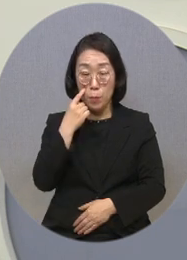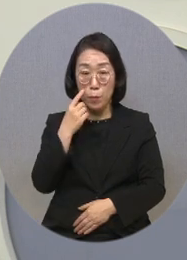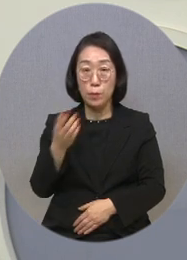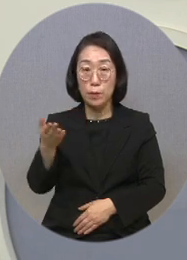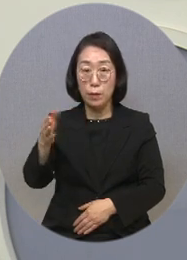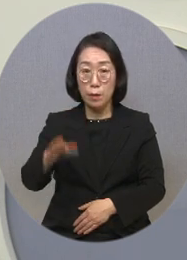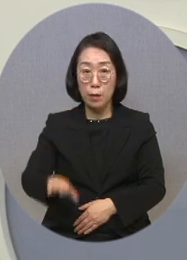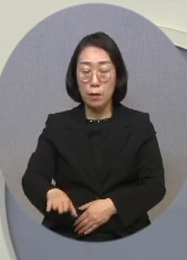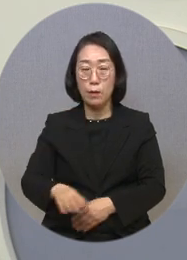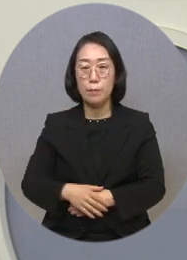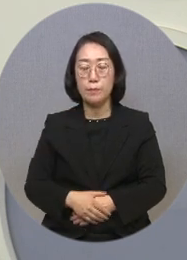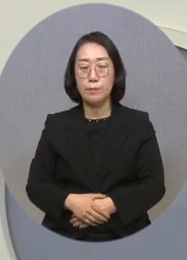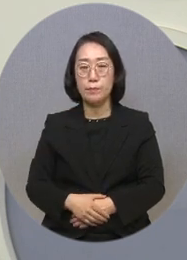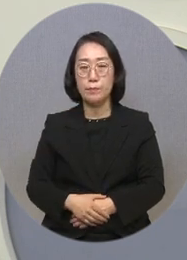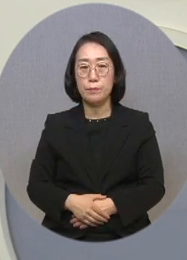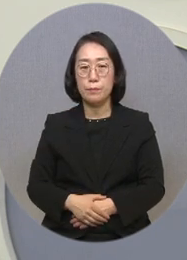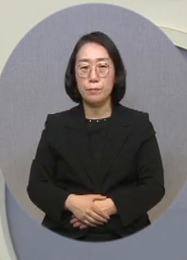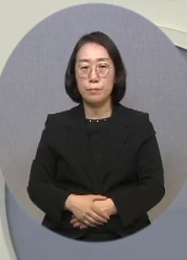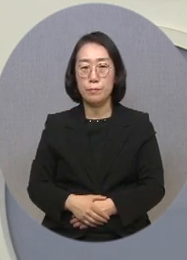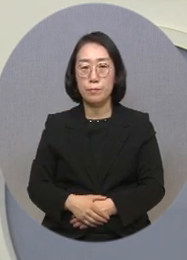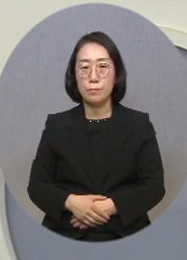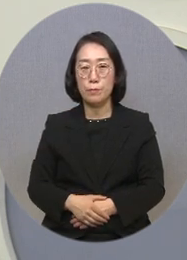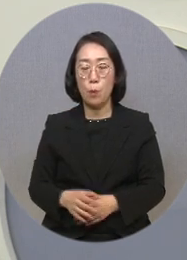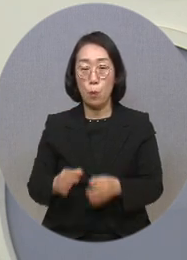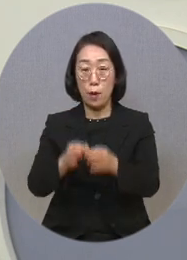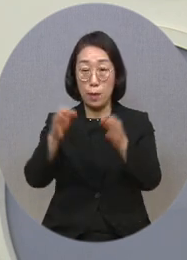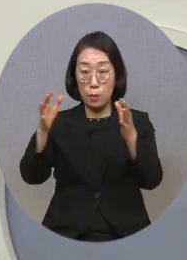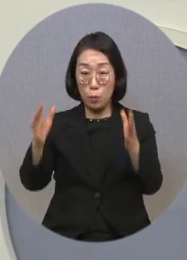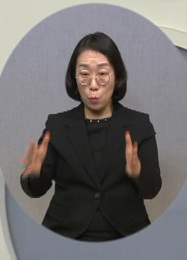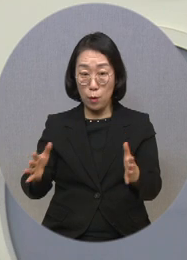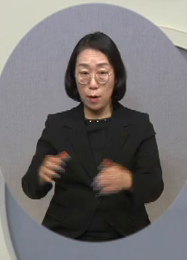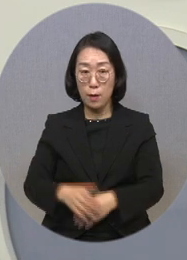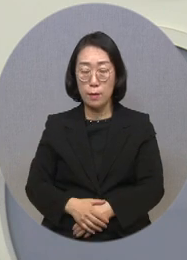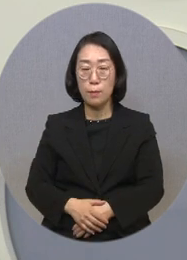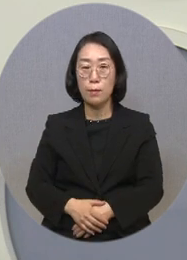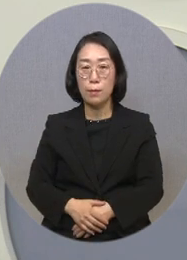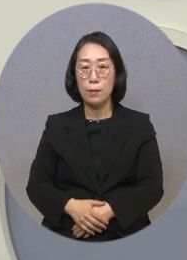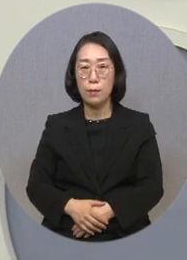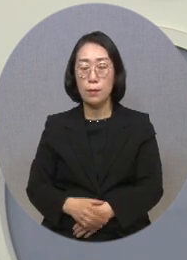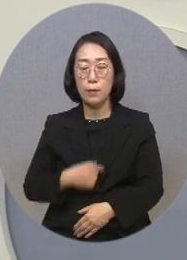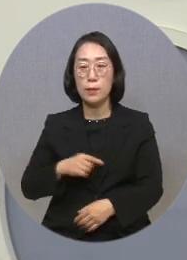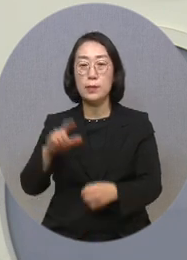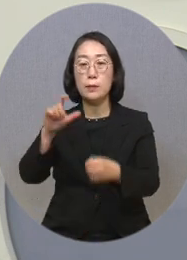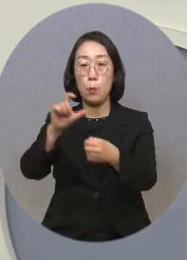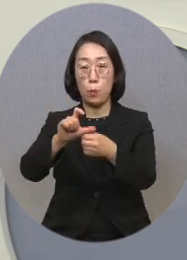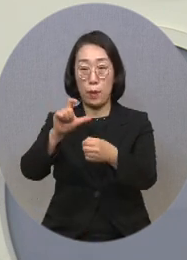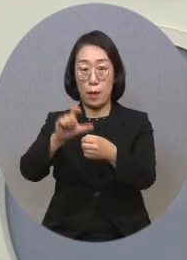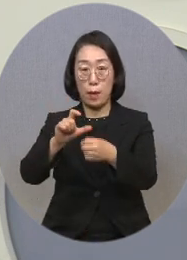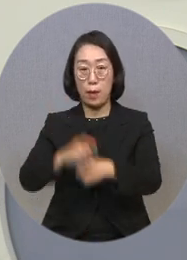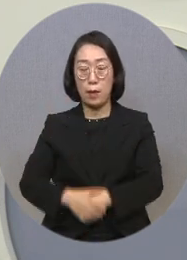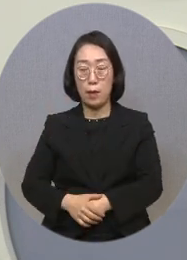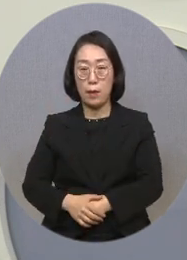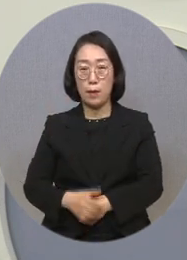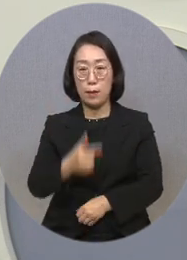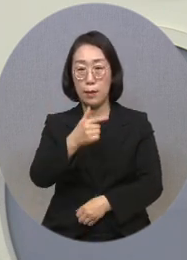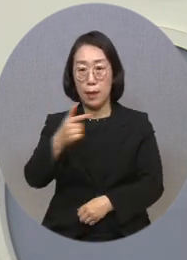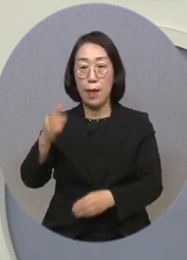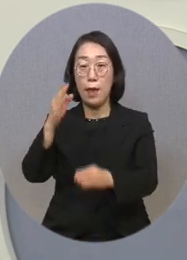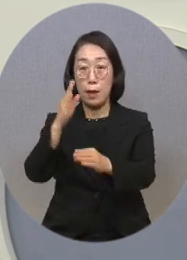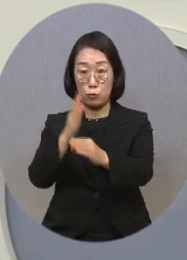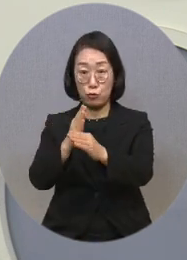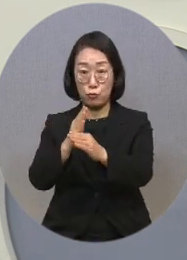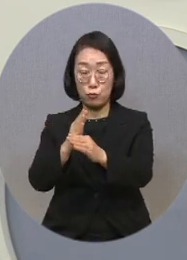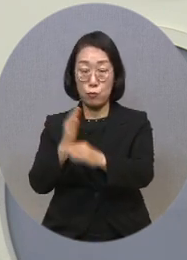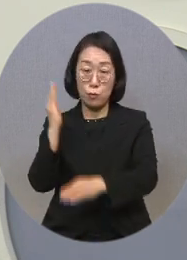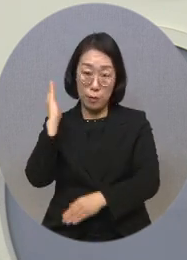네. 제가 그래도 이렇게 오랜 동안에 이렇게 보면서 제가 15대 김대중 대통령